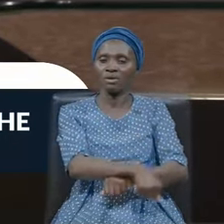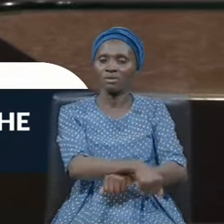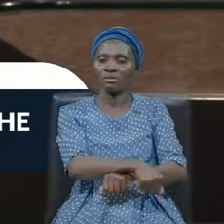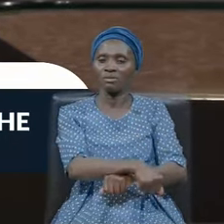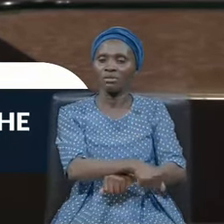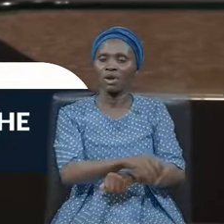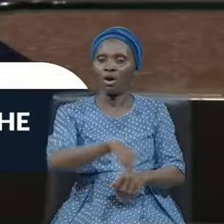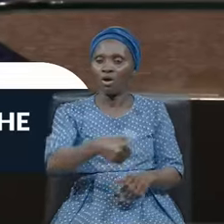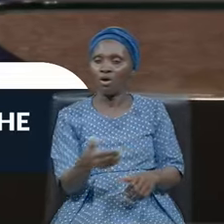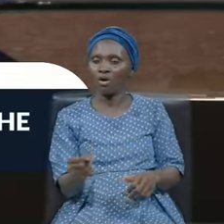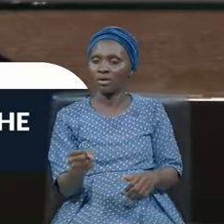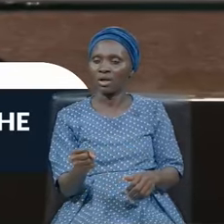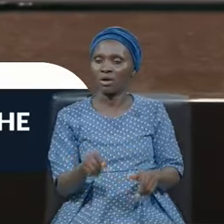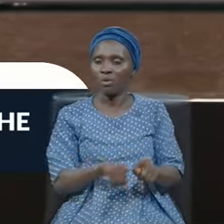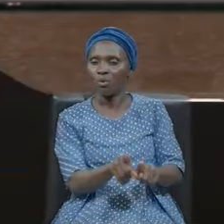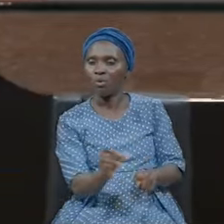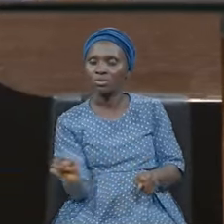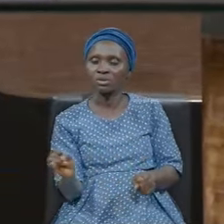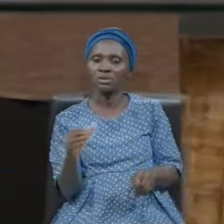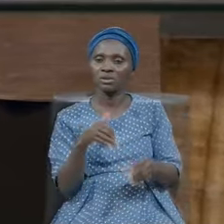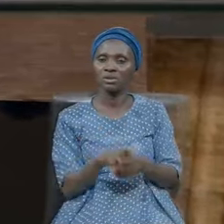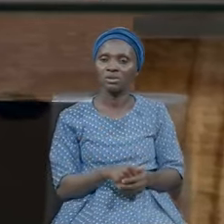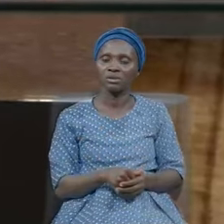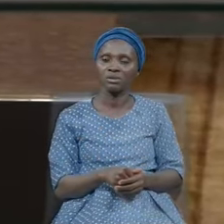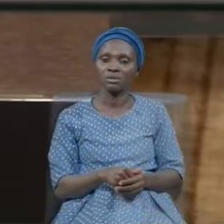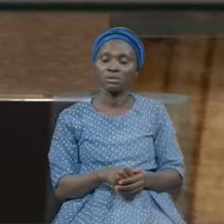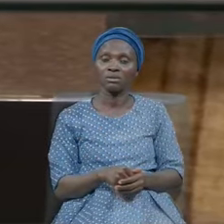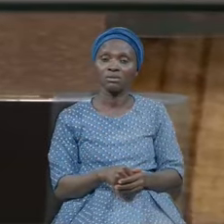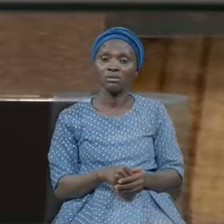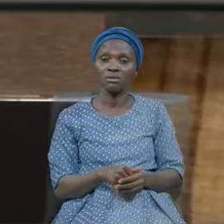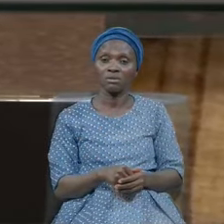grâce au moyen de la foi. Alors la première partie ici,